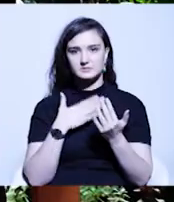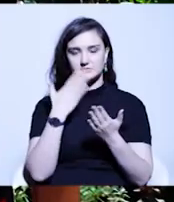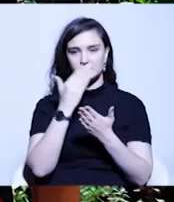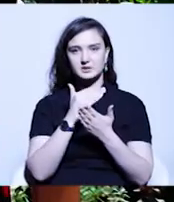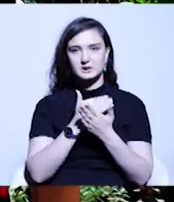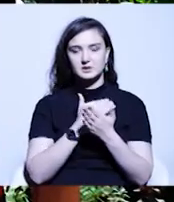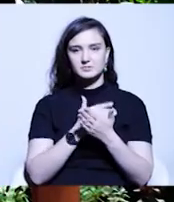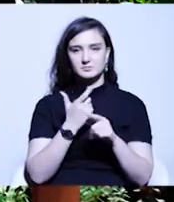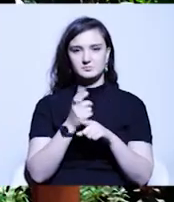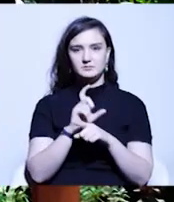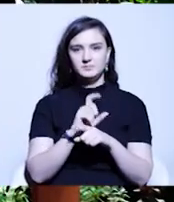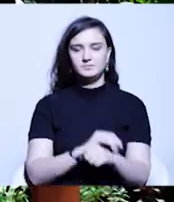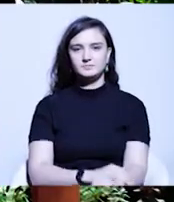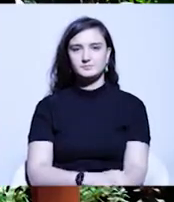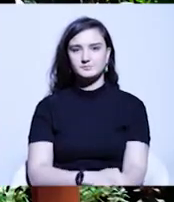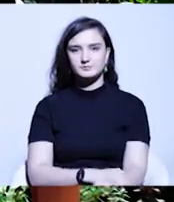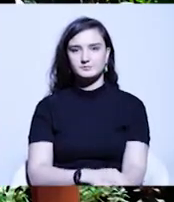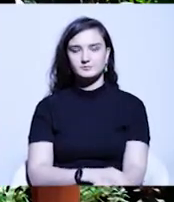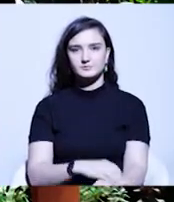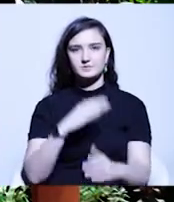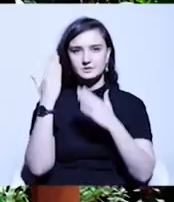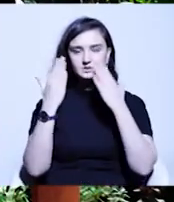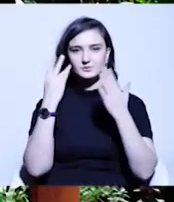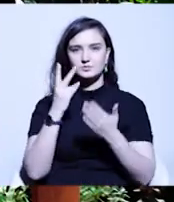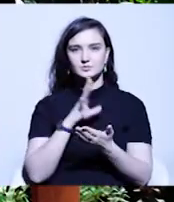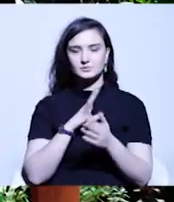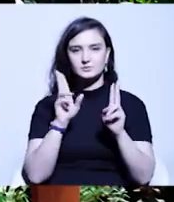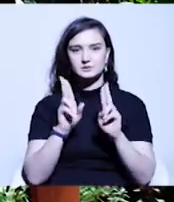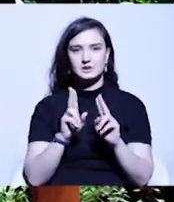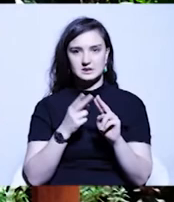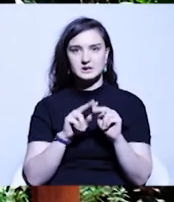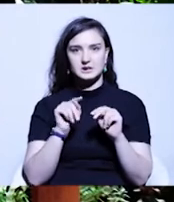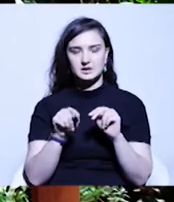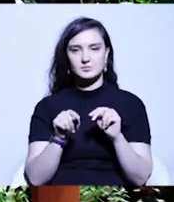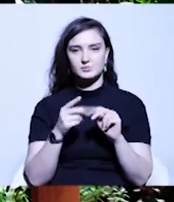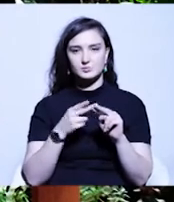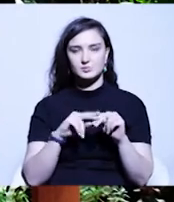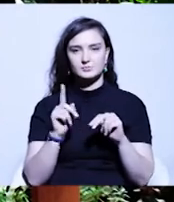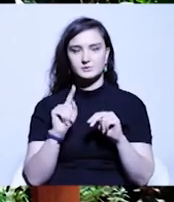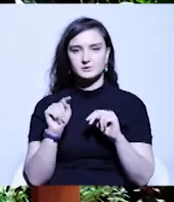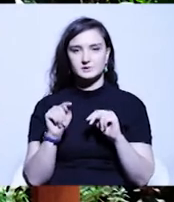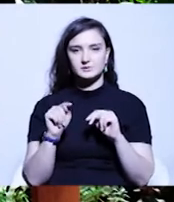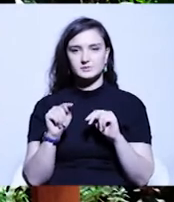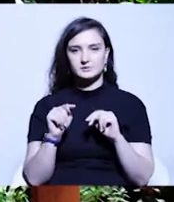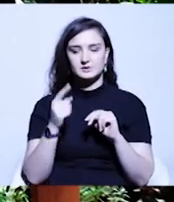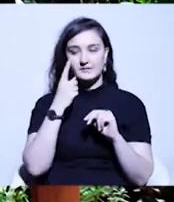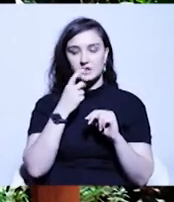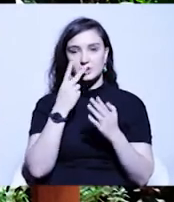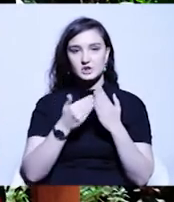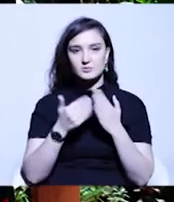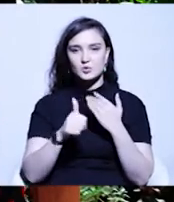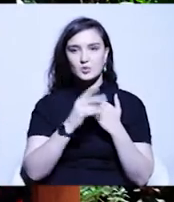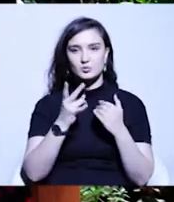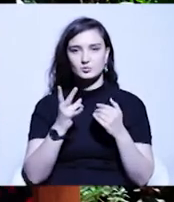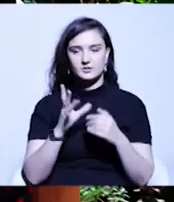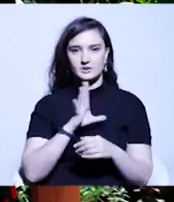ჩვენი გაკვეთილი საკმაოდ ხალისიანი უნდა იყოს წესით, იმიტომ რომ მიგვითითებს იმაზე, თუ როგორ